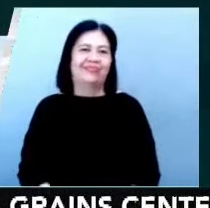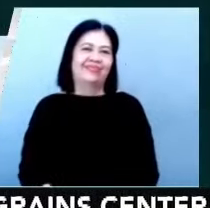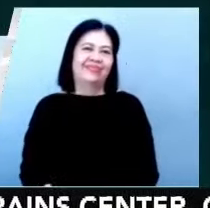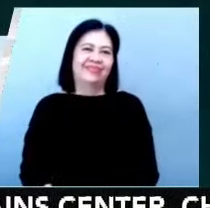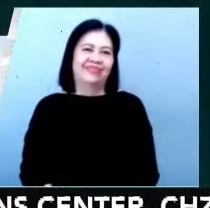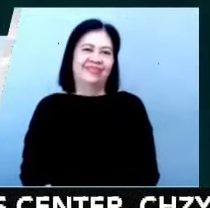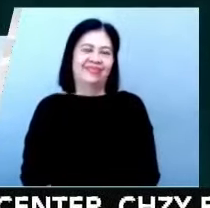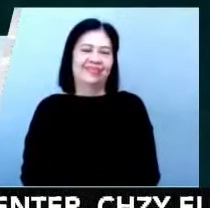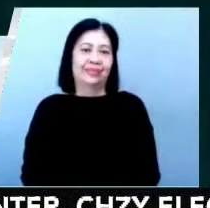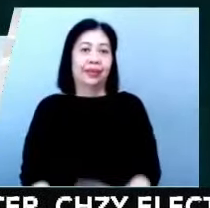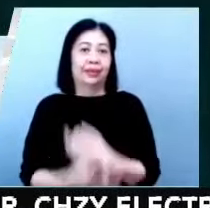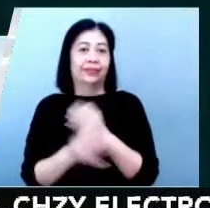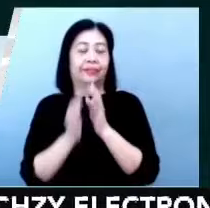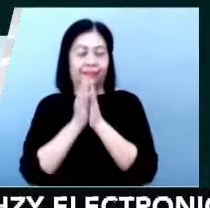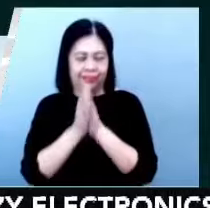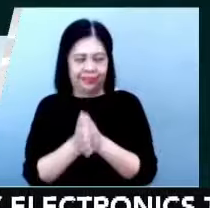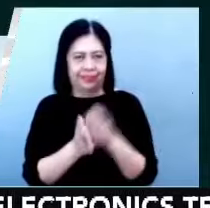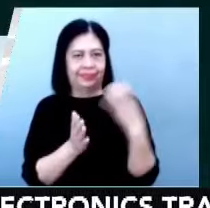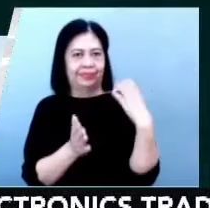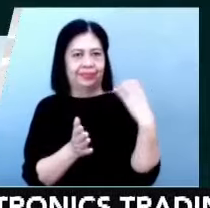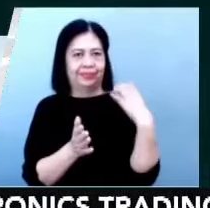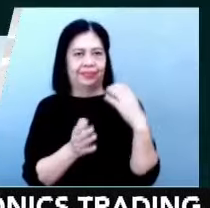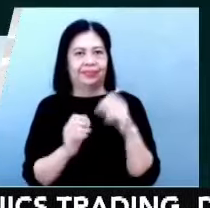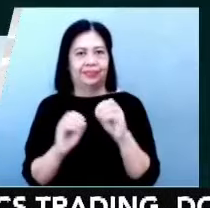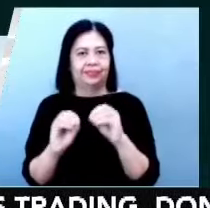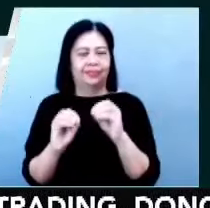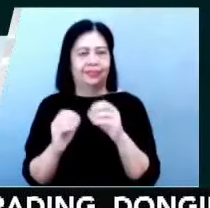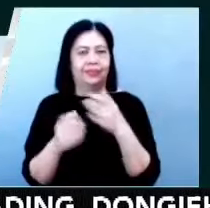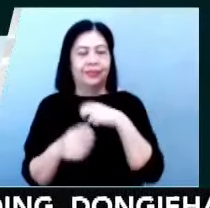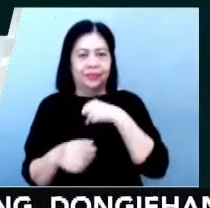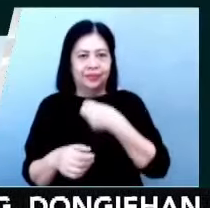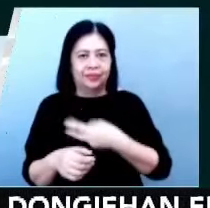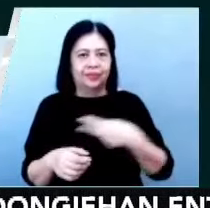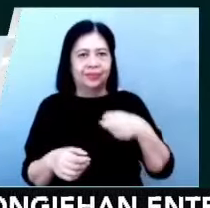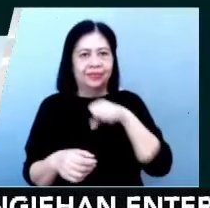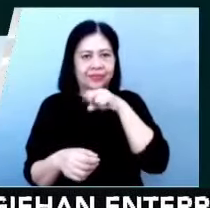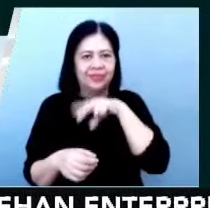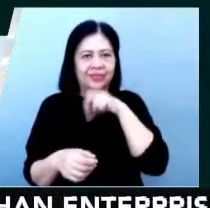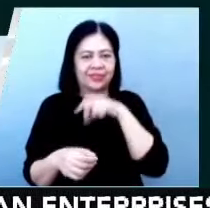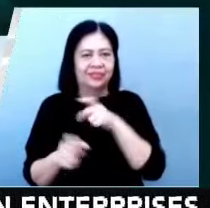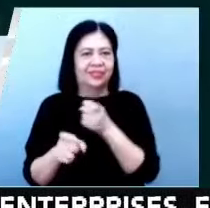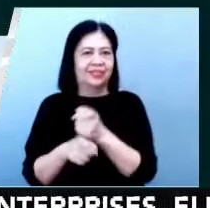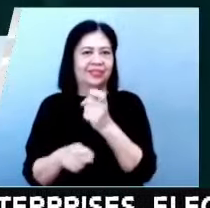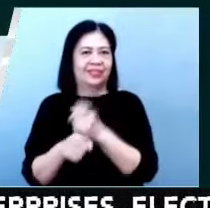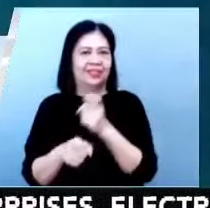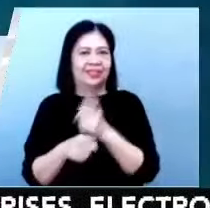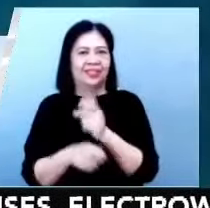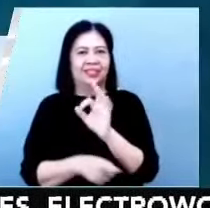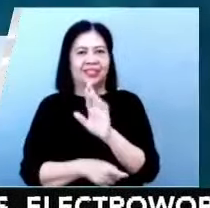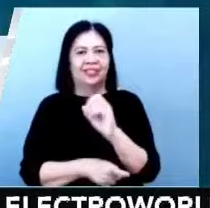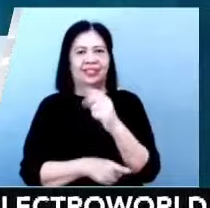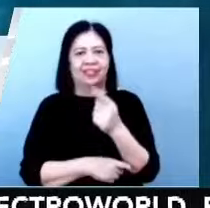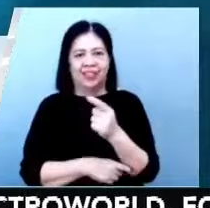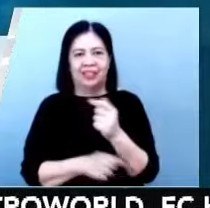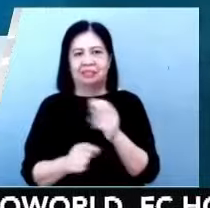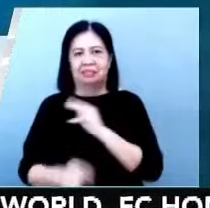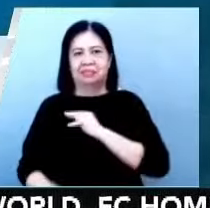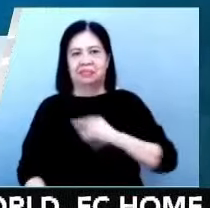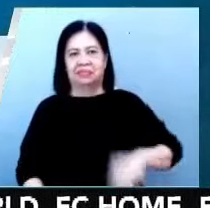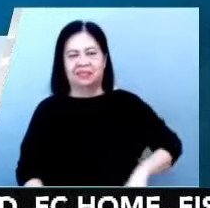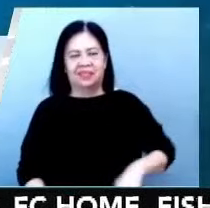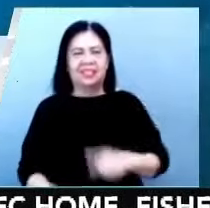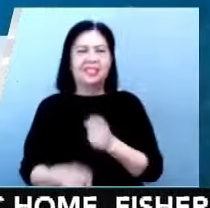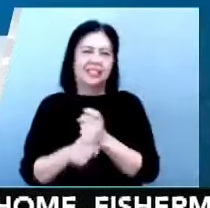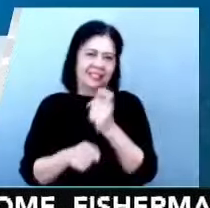Free diving coach si Russell. Dahil sa kanyang frog finning technique, tinawag na siyang frog master ng ilan. Pero katuwaan lang daw talaga